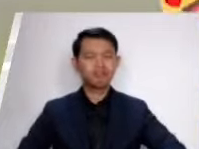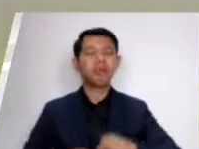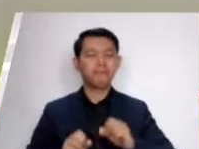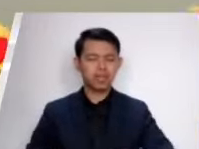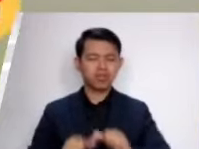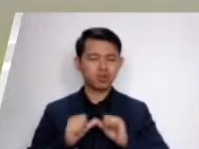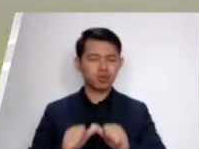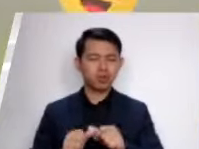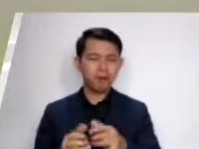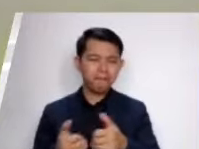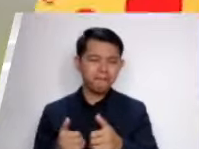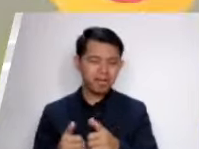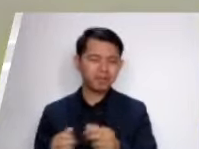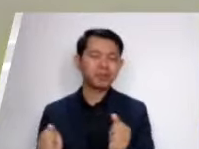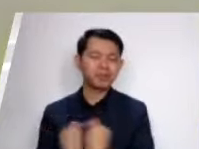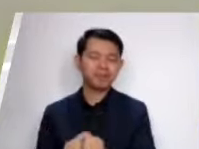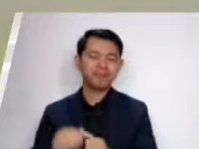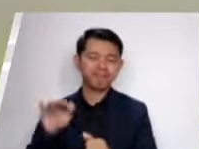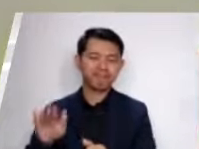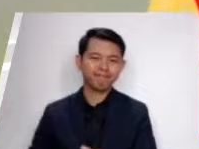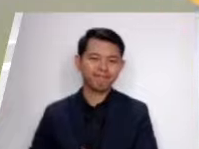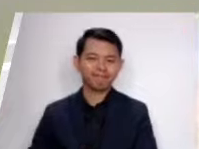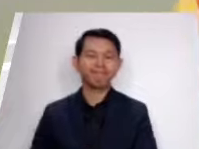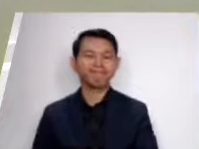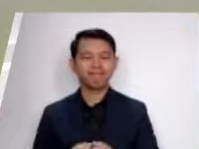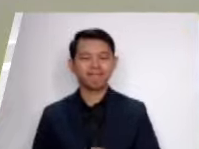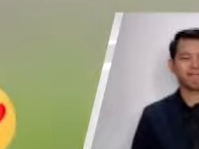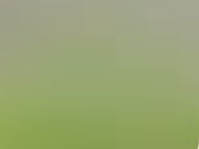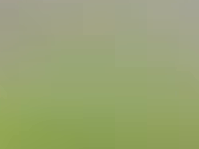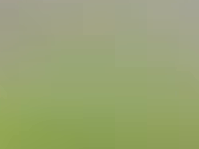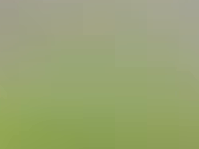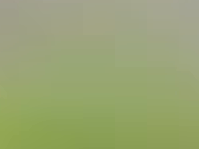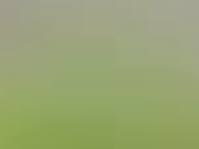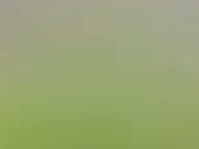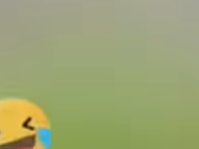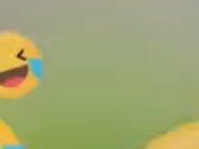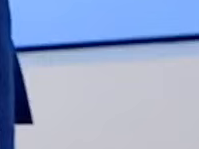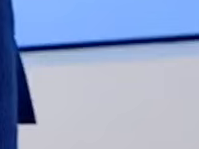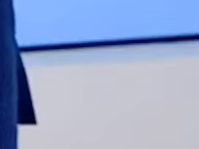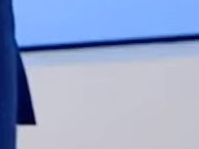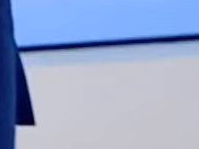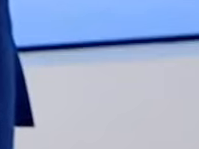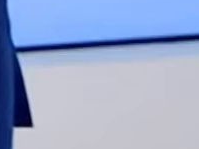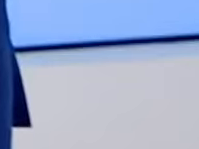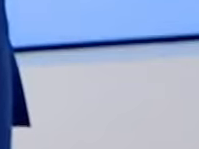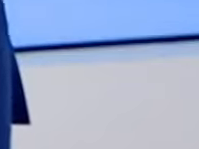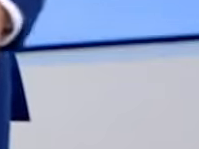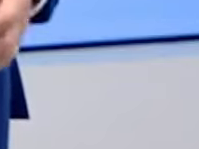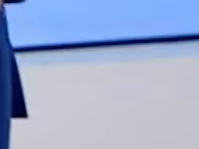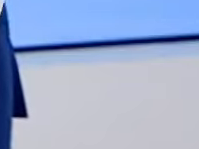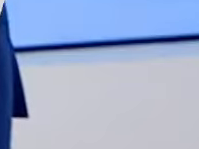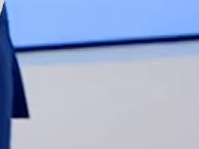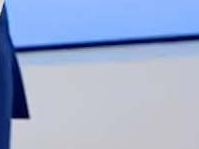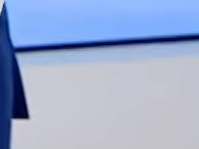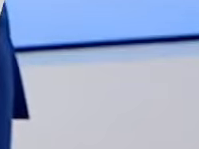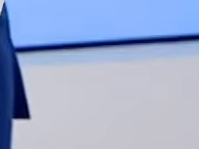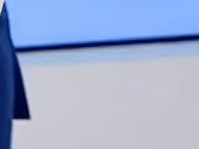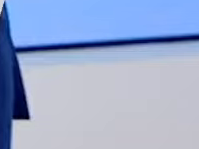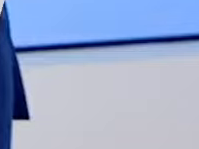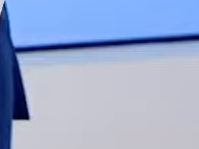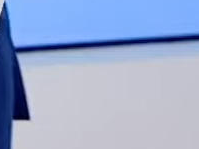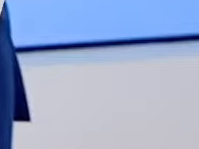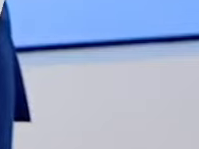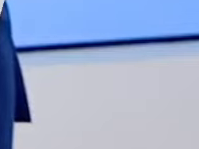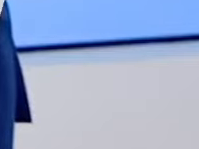na makikreate nila na maganda. Correct. At ito po ang balitang hali. Bahagi kami ng mas malaking misyon. Ako po si